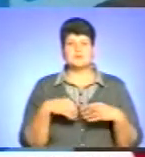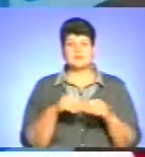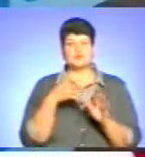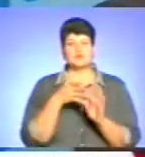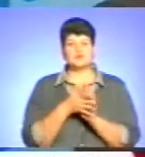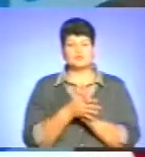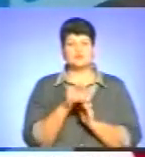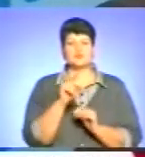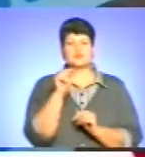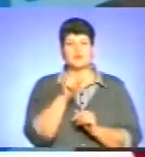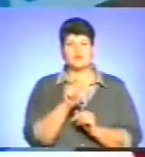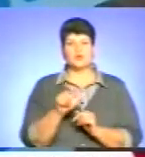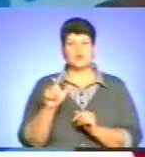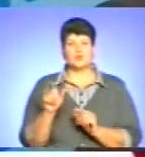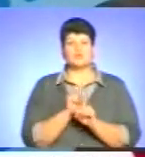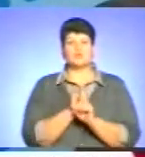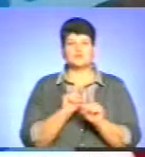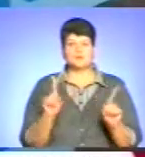люди, особливо молодь,